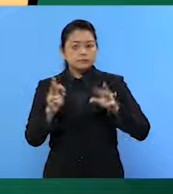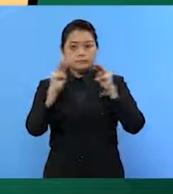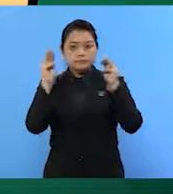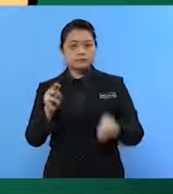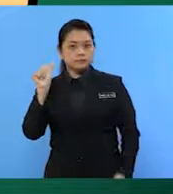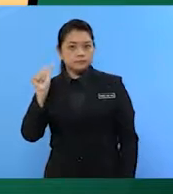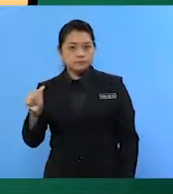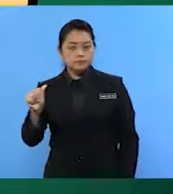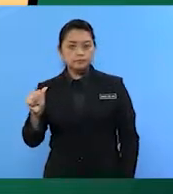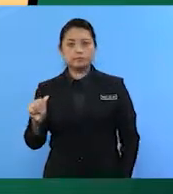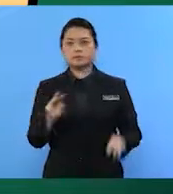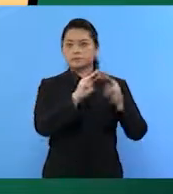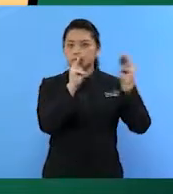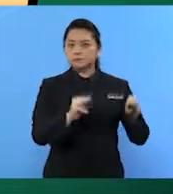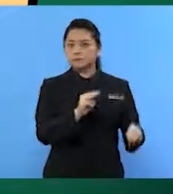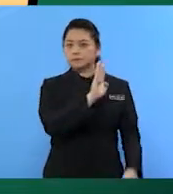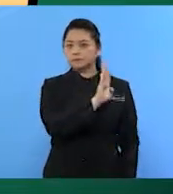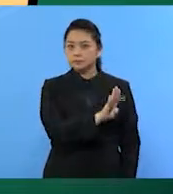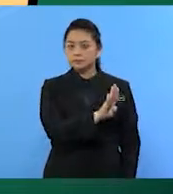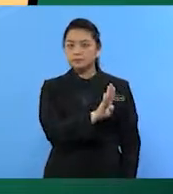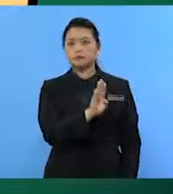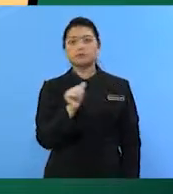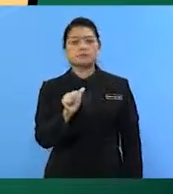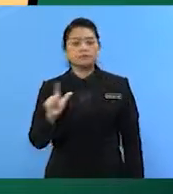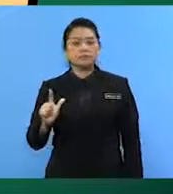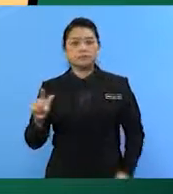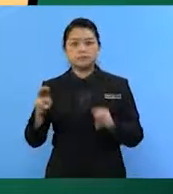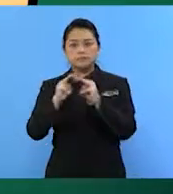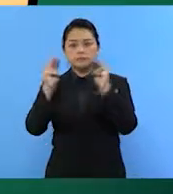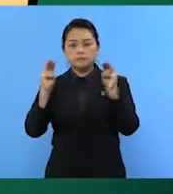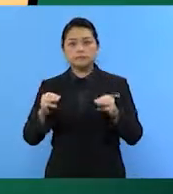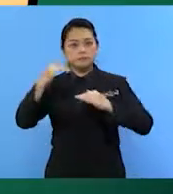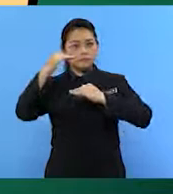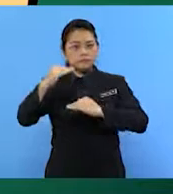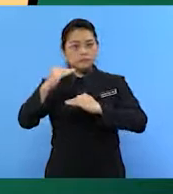A dan matriks B ialah matriks peringkat